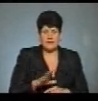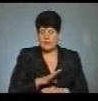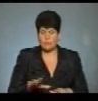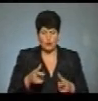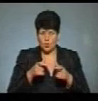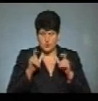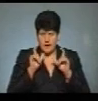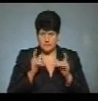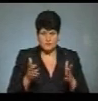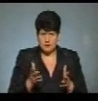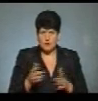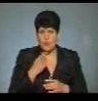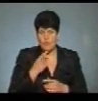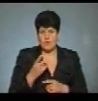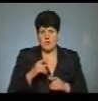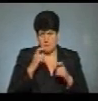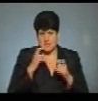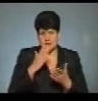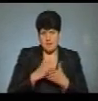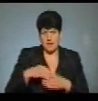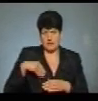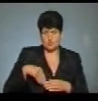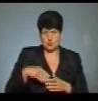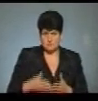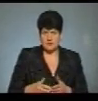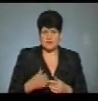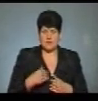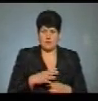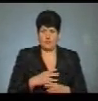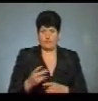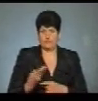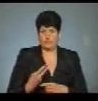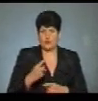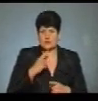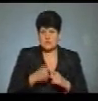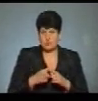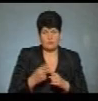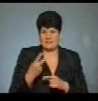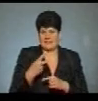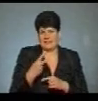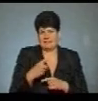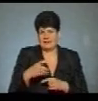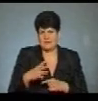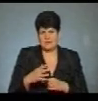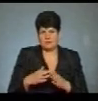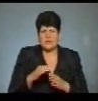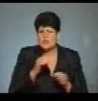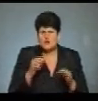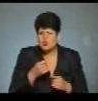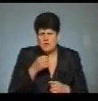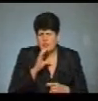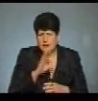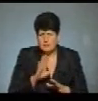одягнуті у захисні маски, каже, маски мали в сумці. Я був тільки з сестрою, ми вийшли буквально 2 хвилини з дому. І ми не вживали абсолютно